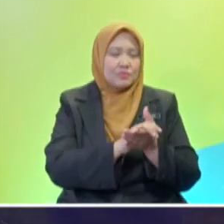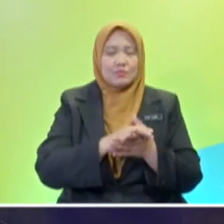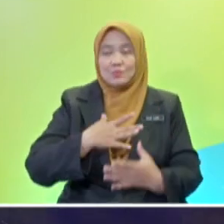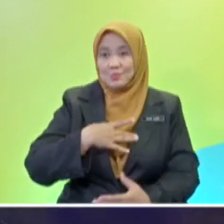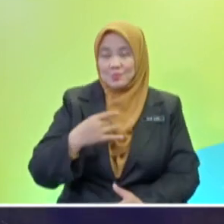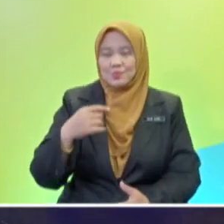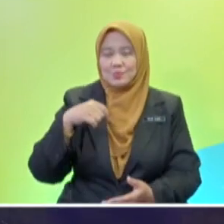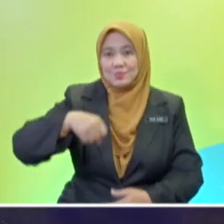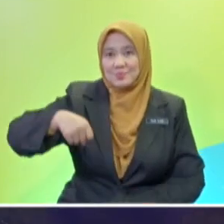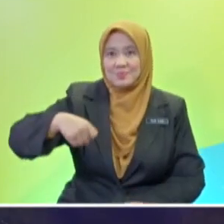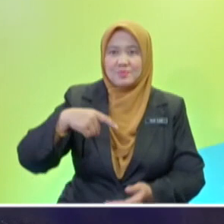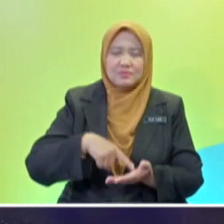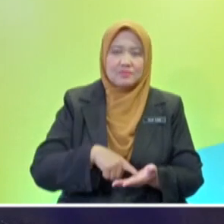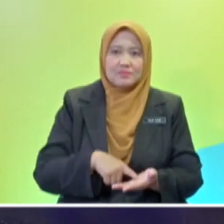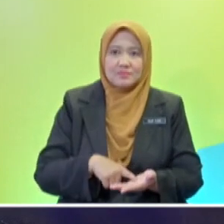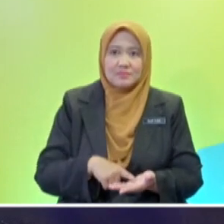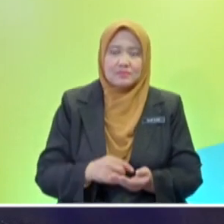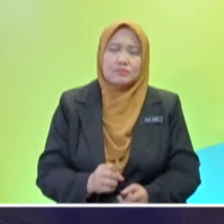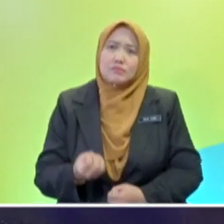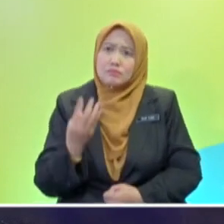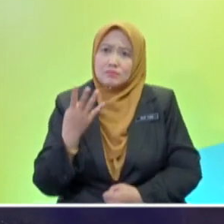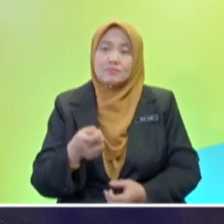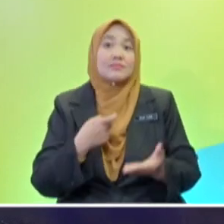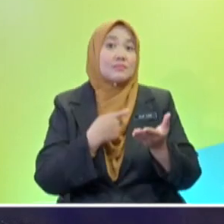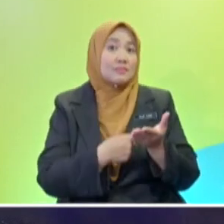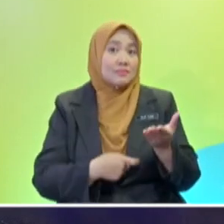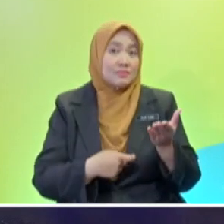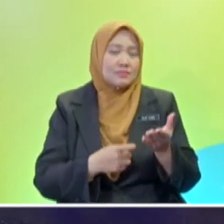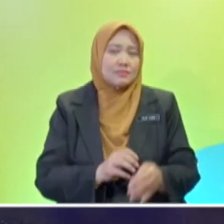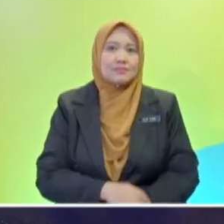harganya ya murah aja 150